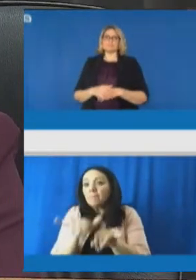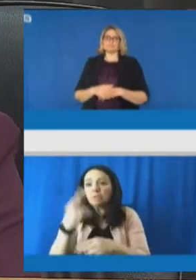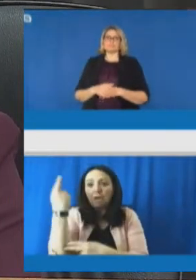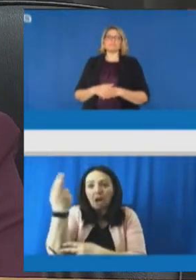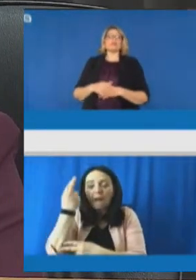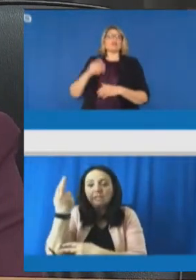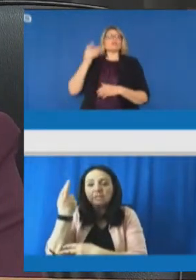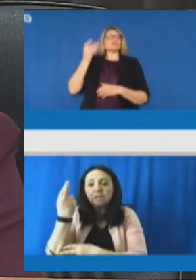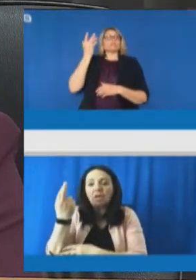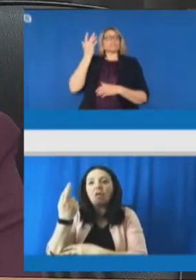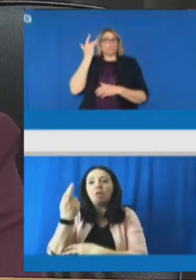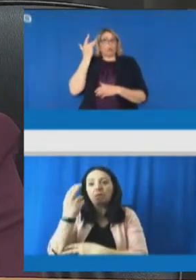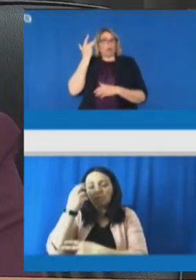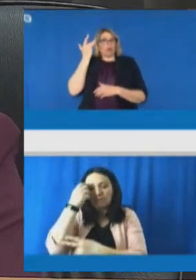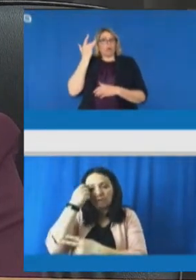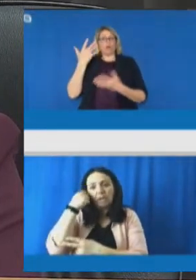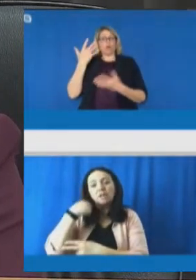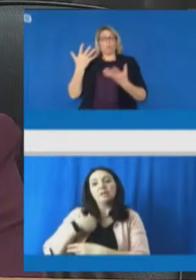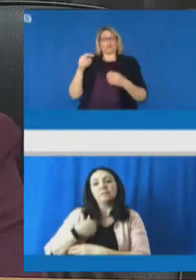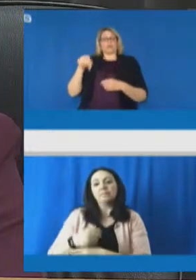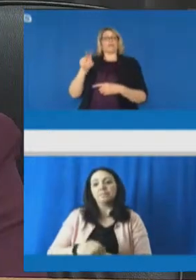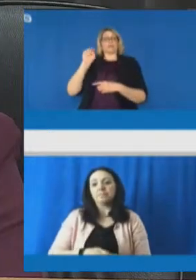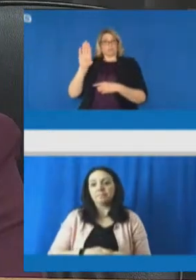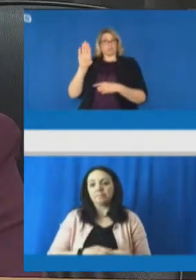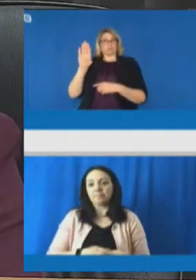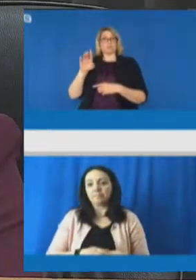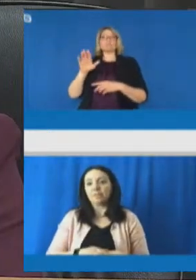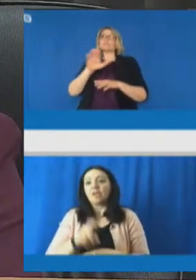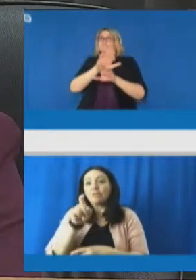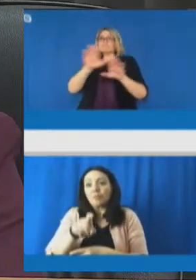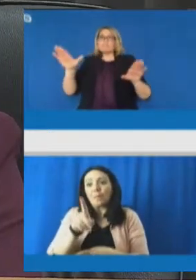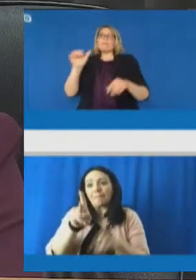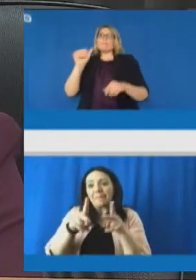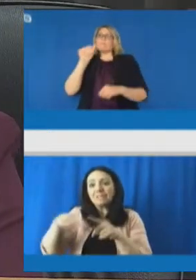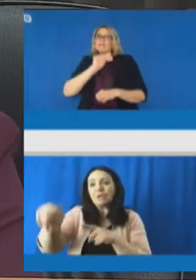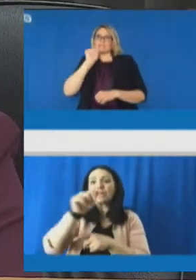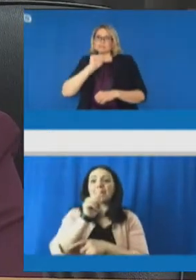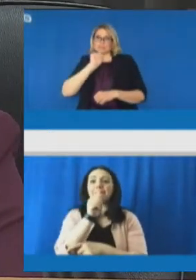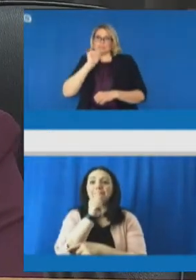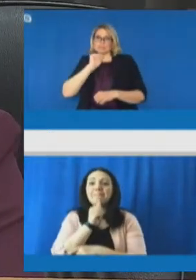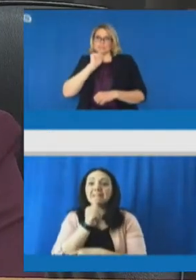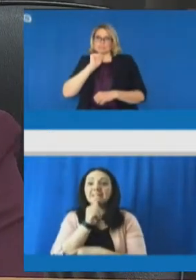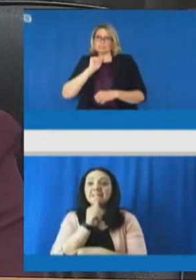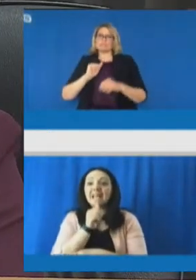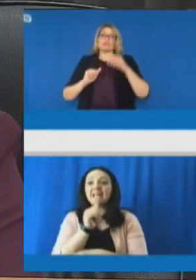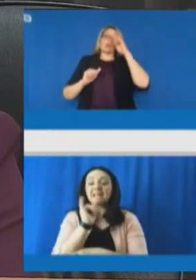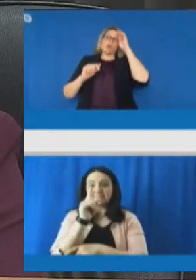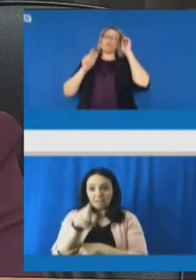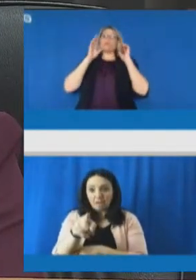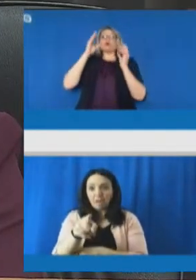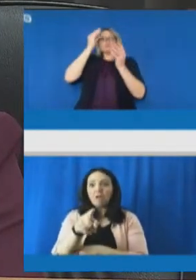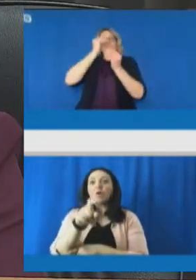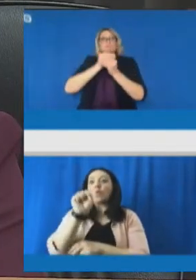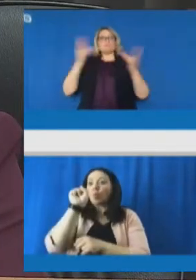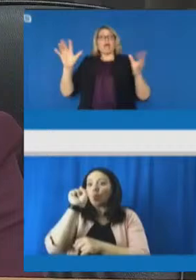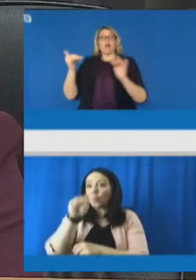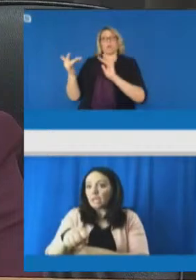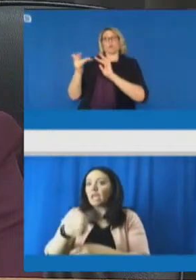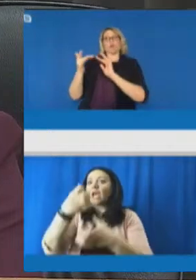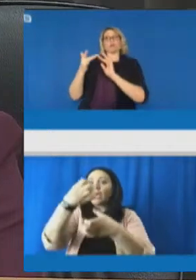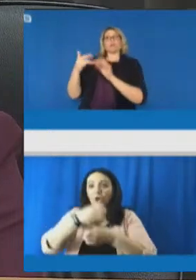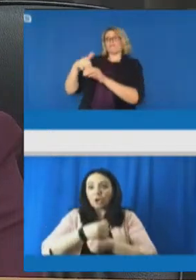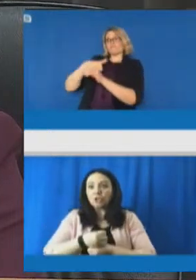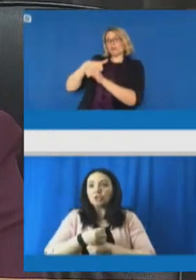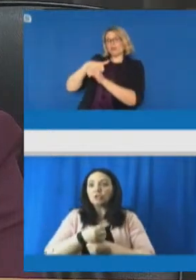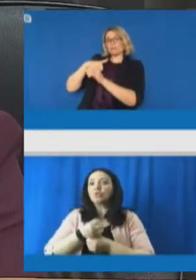prochain groupe, à ce moment-ci, c'est ceux qui ont 85 et plus âgés. Alors, ça va se dérouler prochainement.